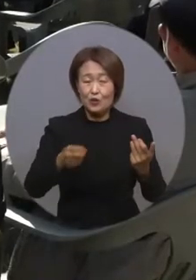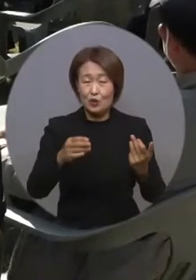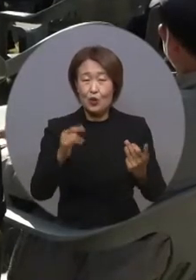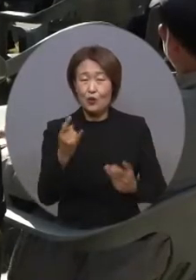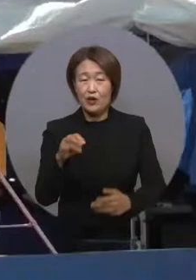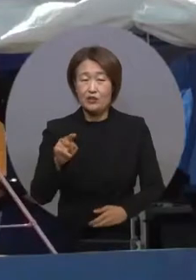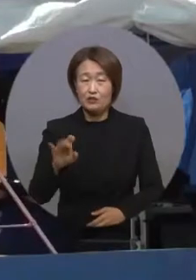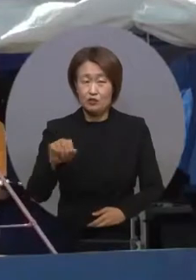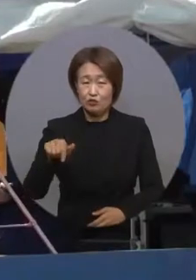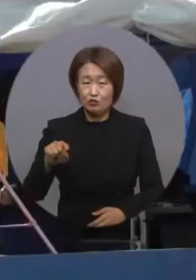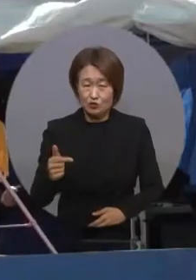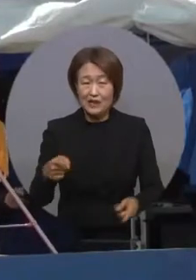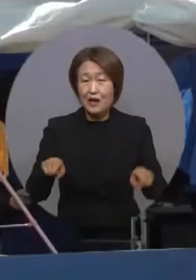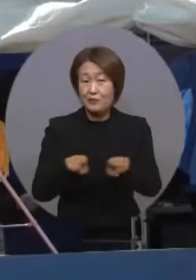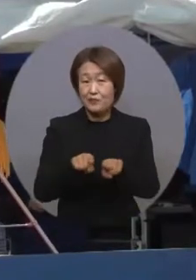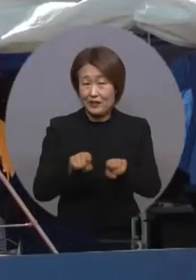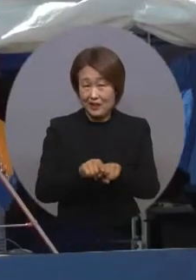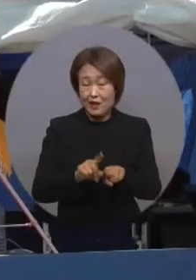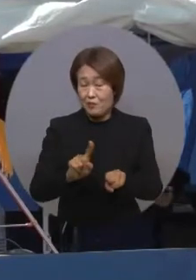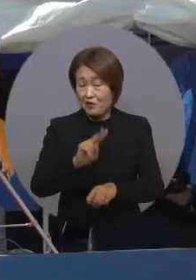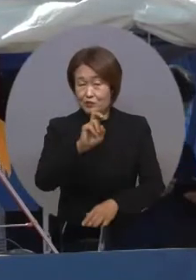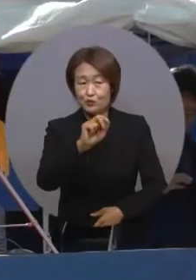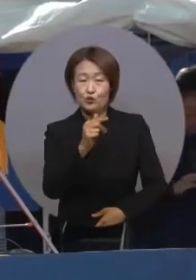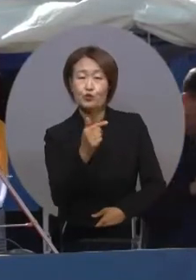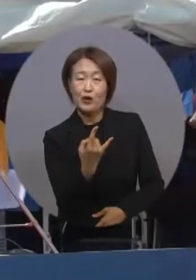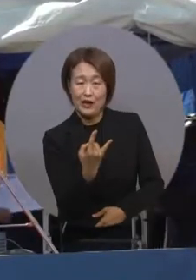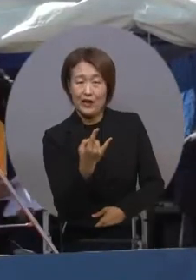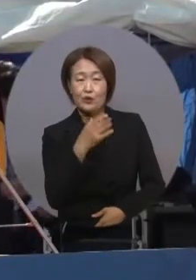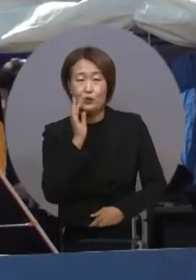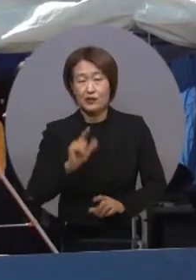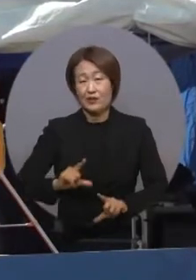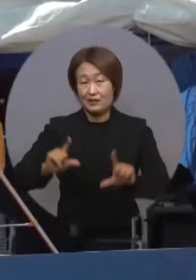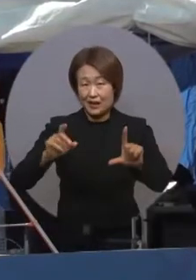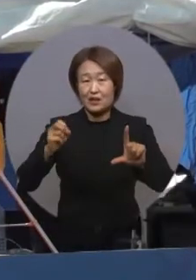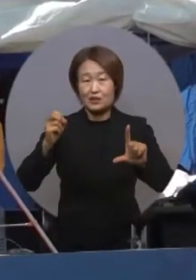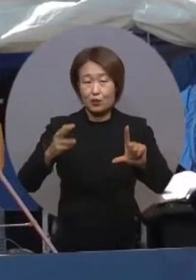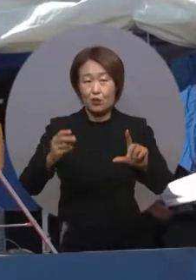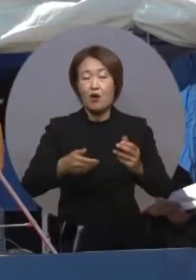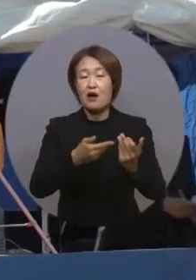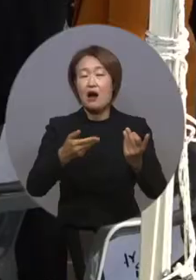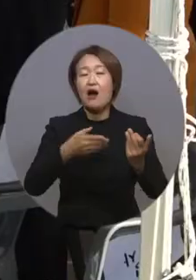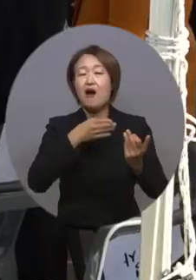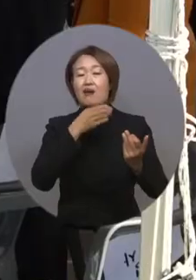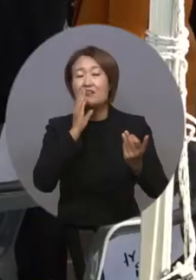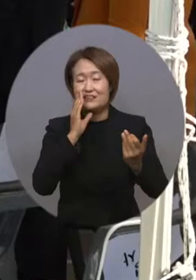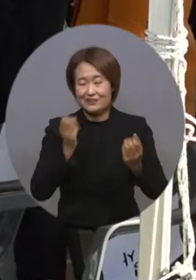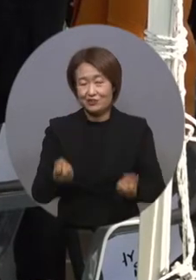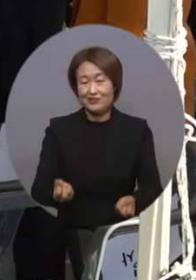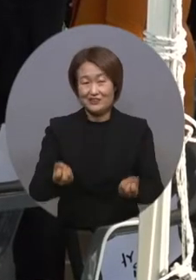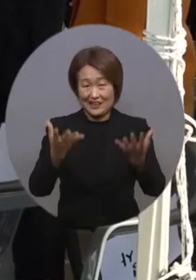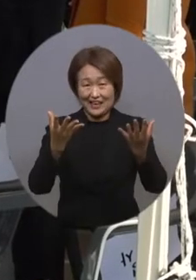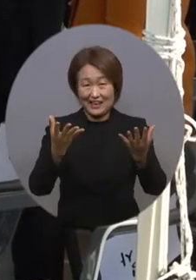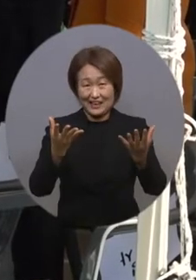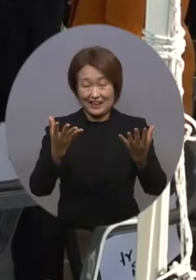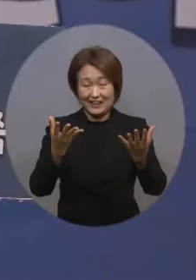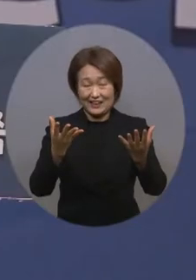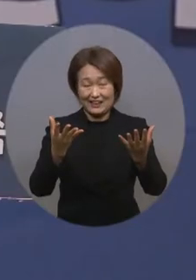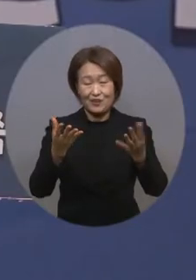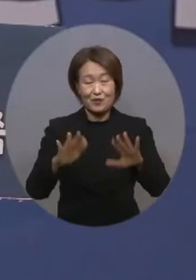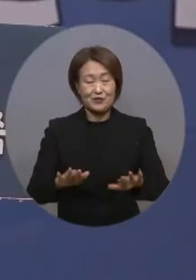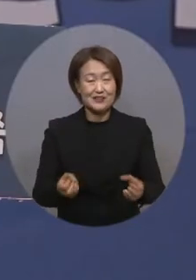공동 주관한 이번 26회 노인의 날 기념식과 제10회 강원어르신 한마당 축제는 경로의 달을 맞이해서